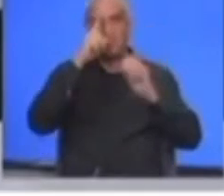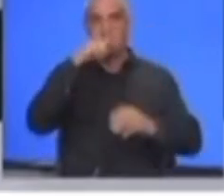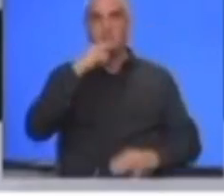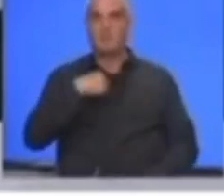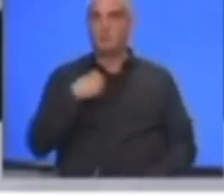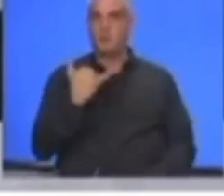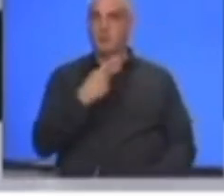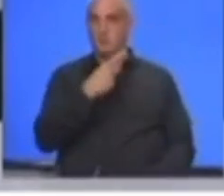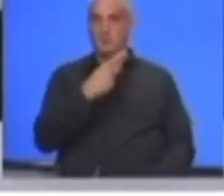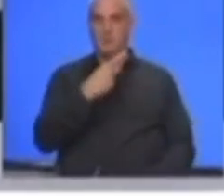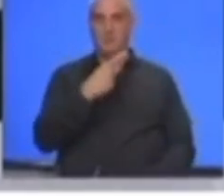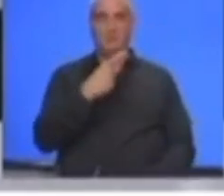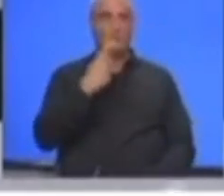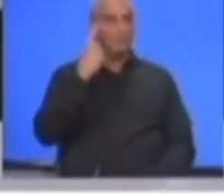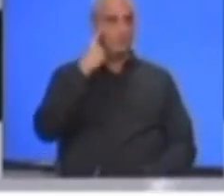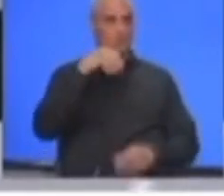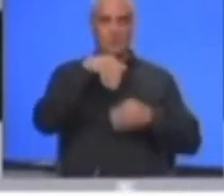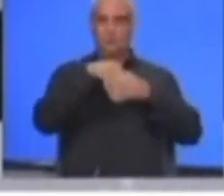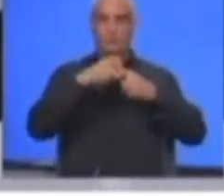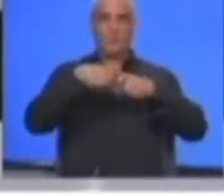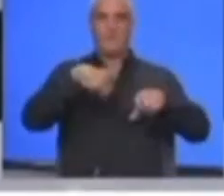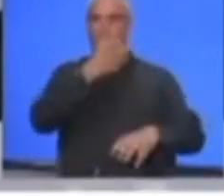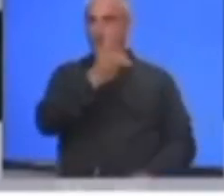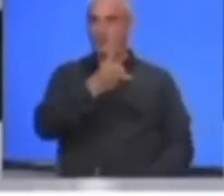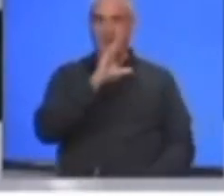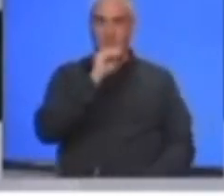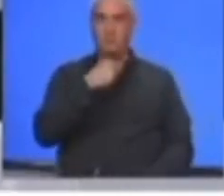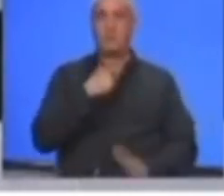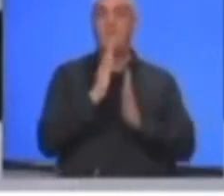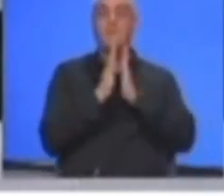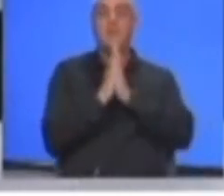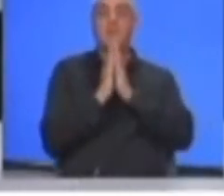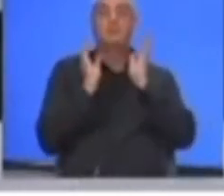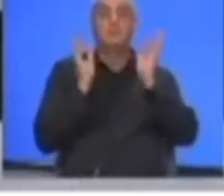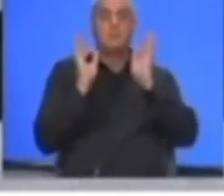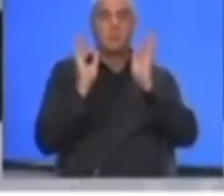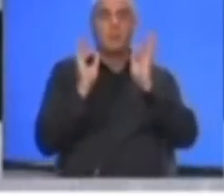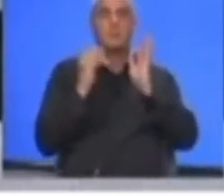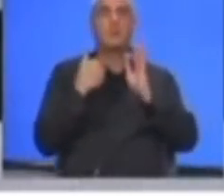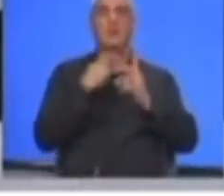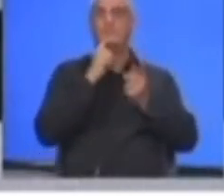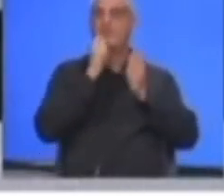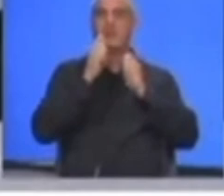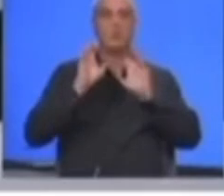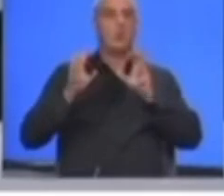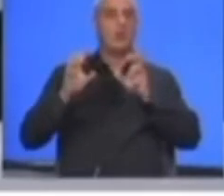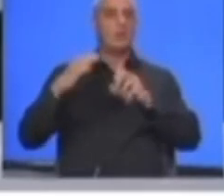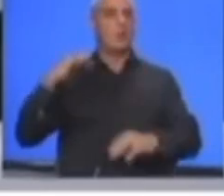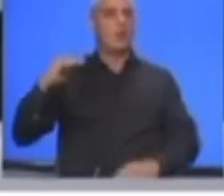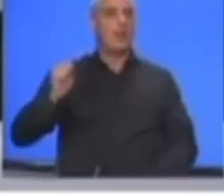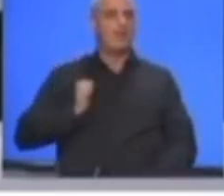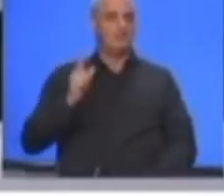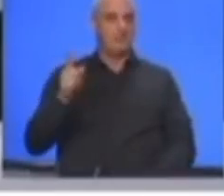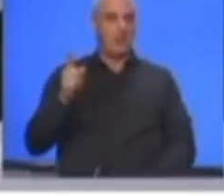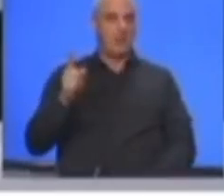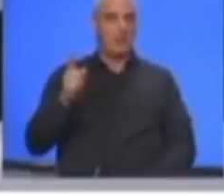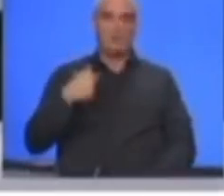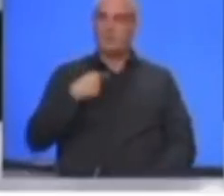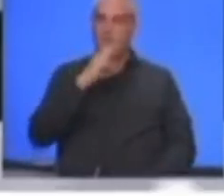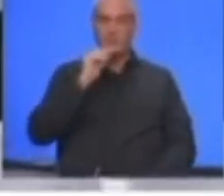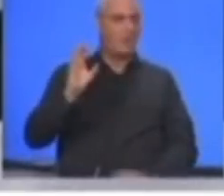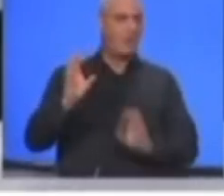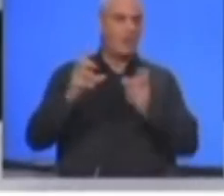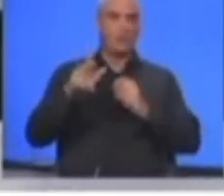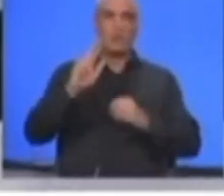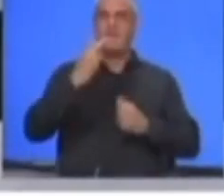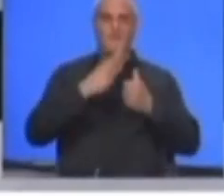היום, אני יודע שהוא פאנליסט אצלכם, בוודאי. אני ביקשתי ממנו במיוחד, אני ביקשתי גם ברם בגלץ. הרי בסוף אני מדבר על התחנות האזוריות, זה רשת